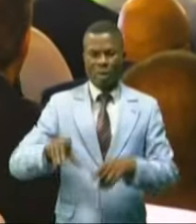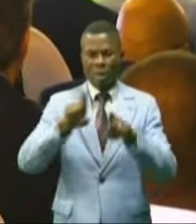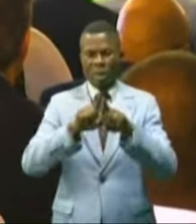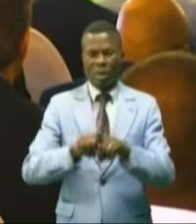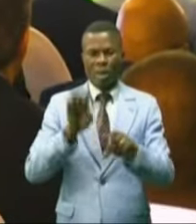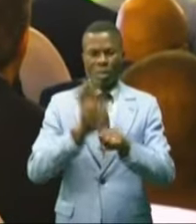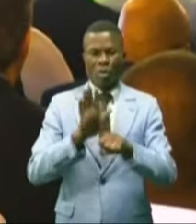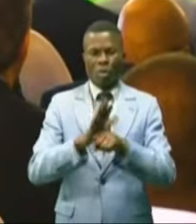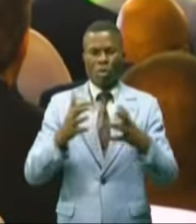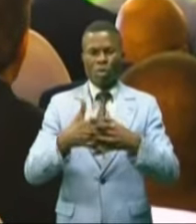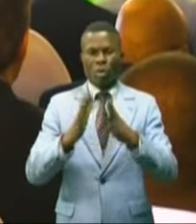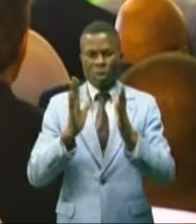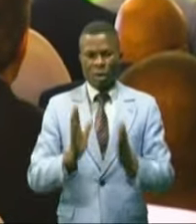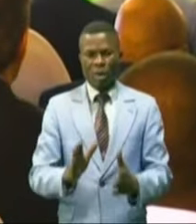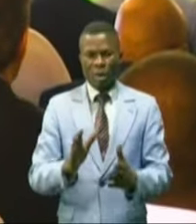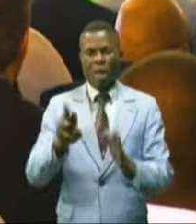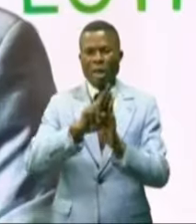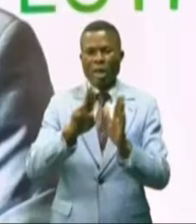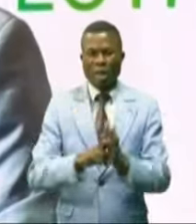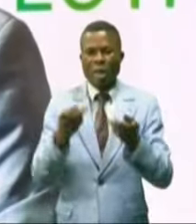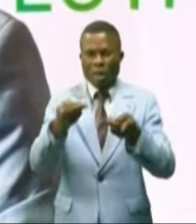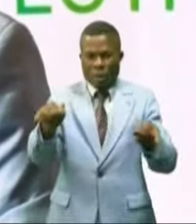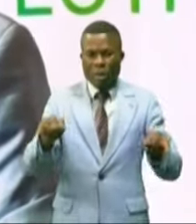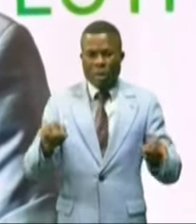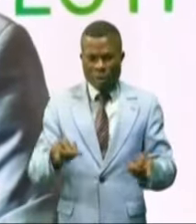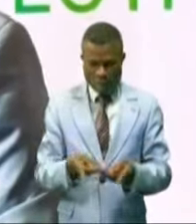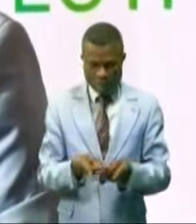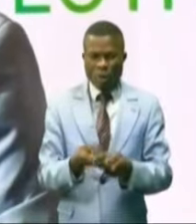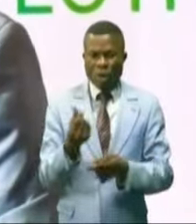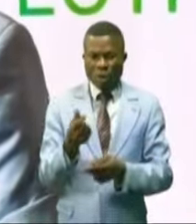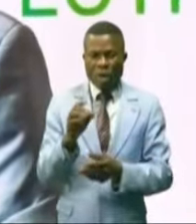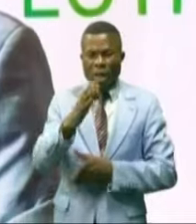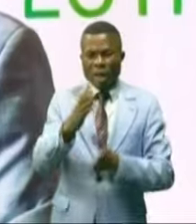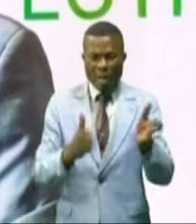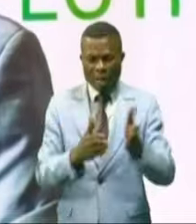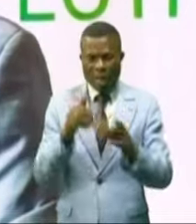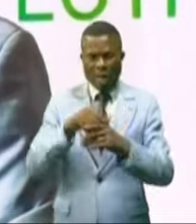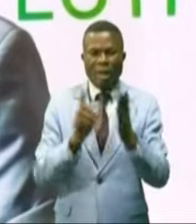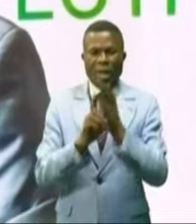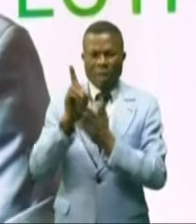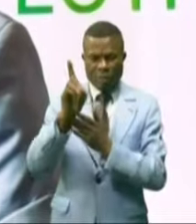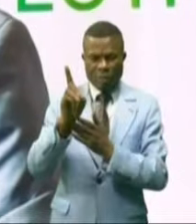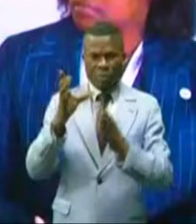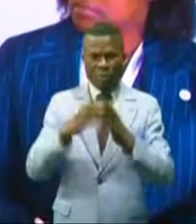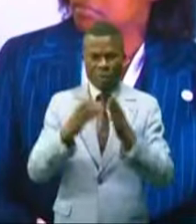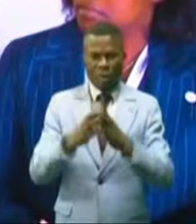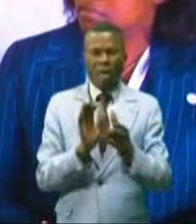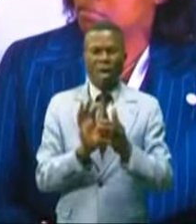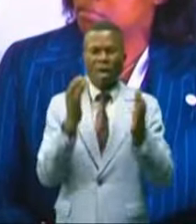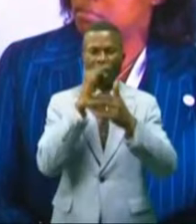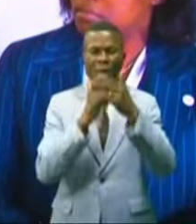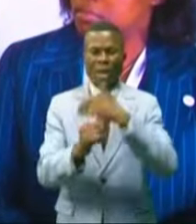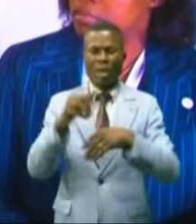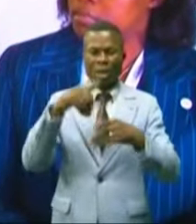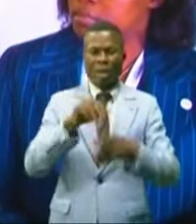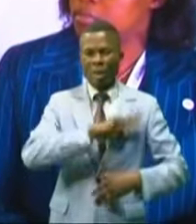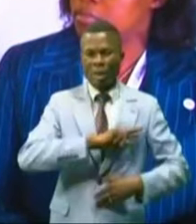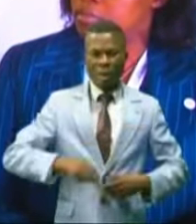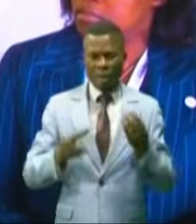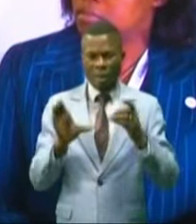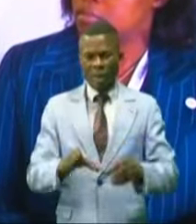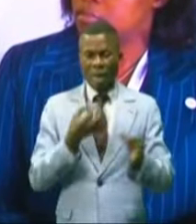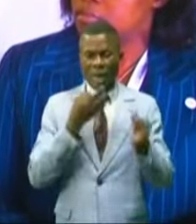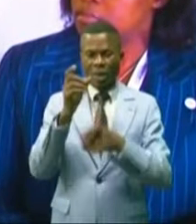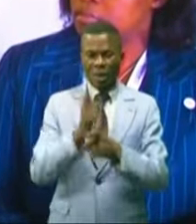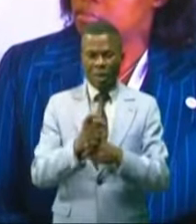différents partenaires sur les rôles et la place de la microfinance dans le développement avec inclusion en RDC. Précision